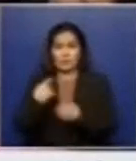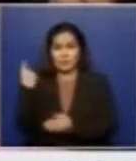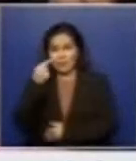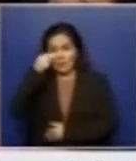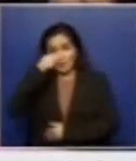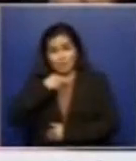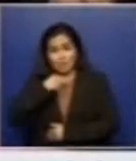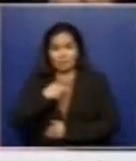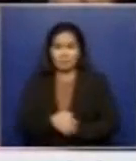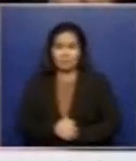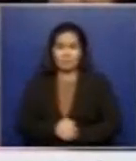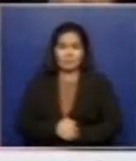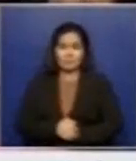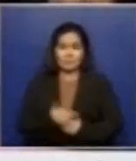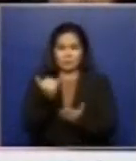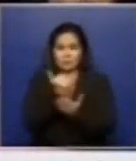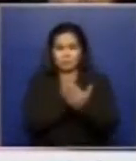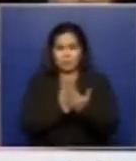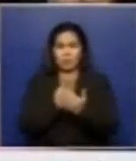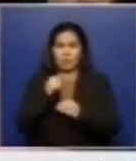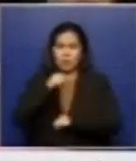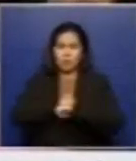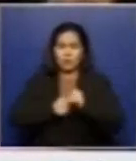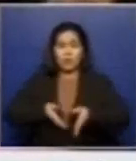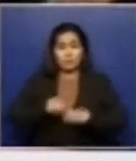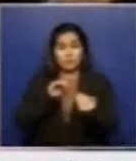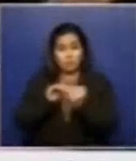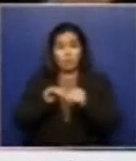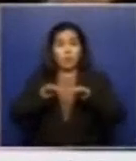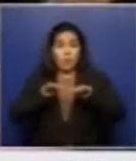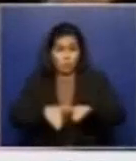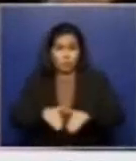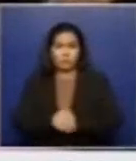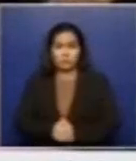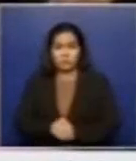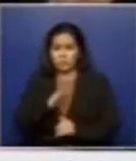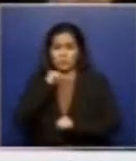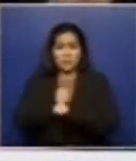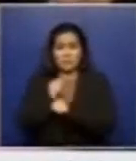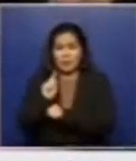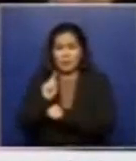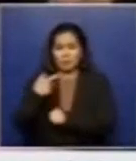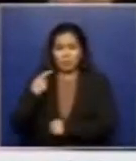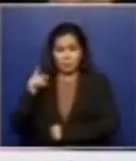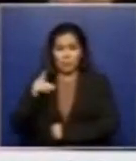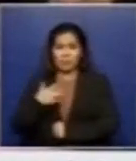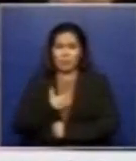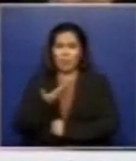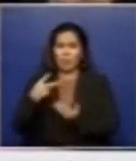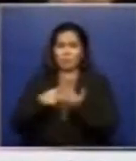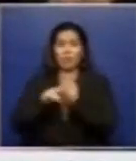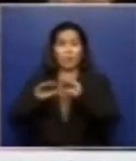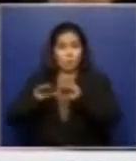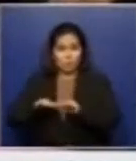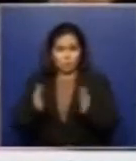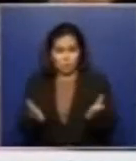ไทยให้มากขึ้นลดการสร้างถนนลดการทำอะไรที่ไม่ก่อเกิดประโยชน์วันนี้ต้องเสริม